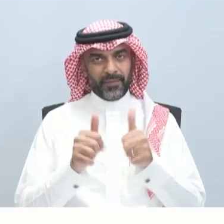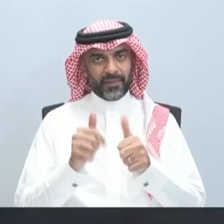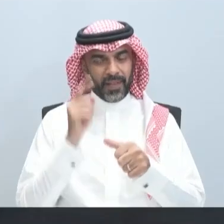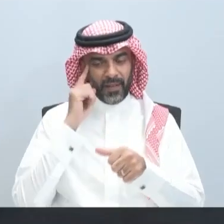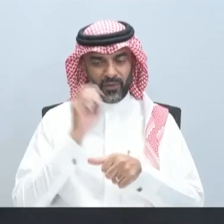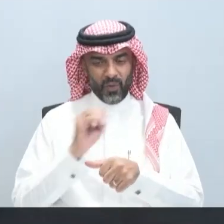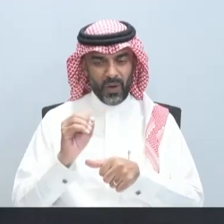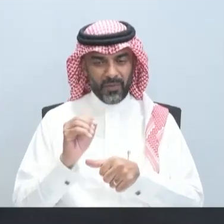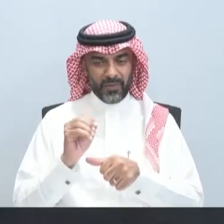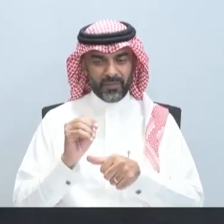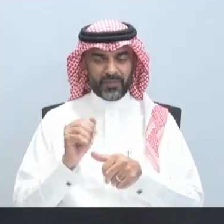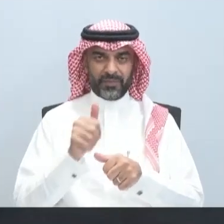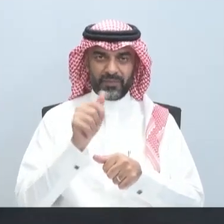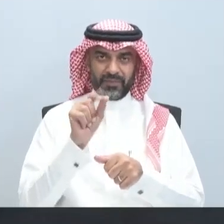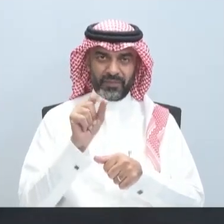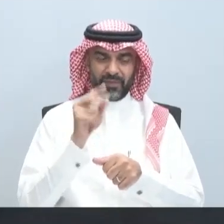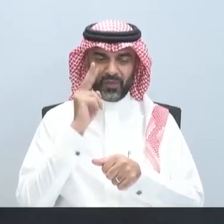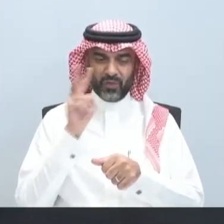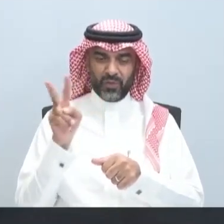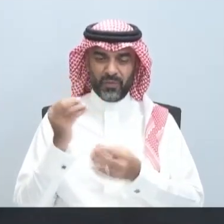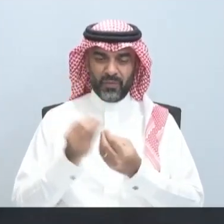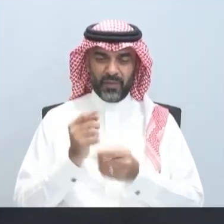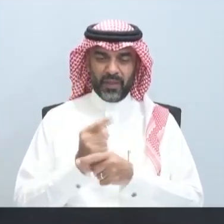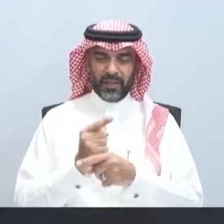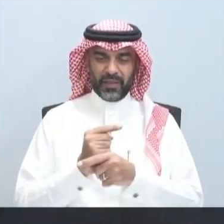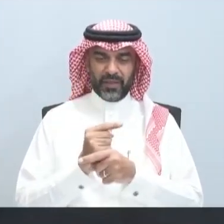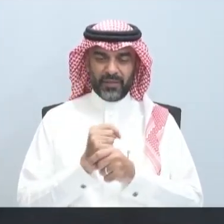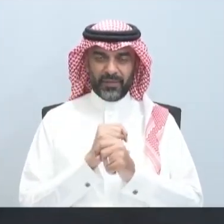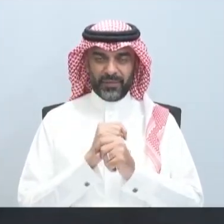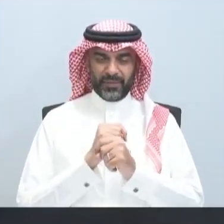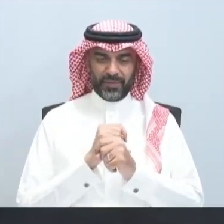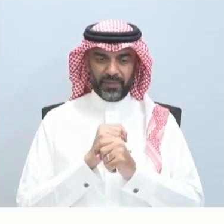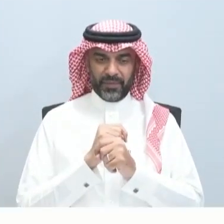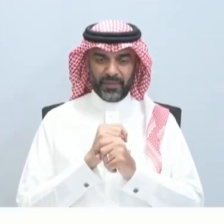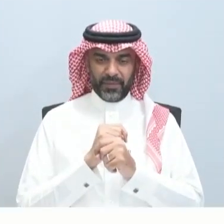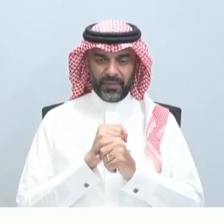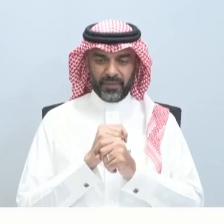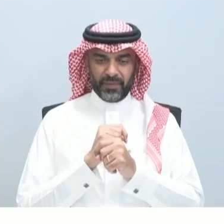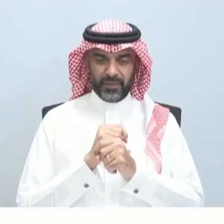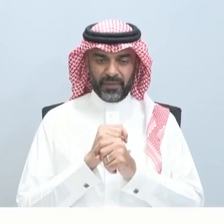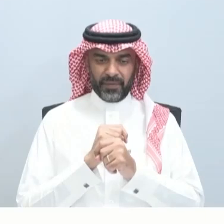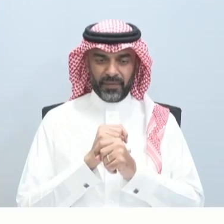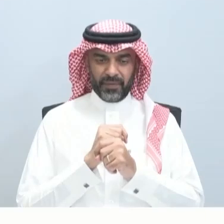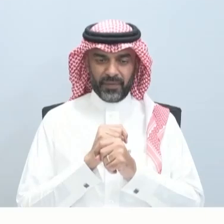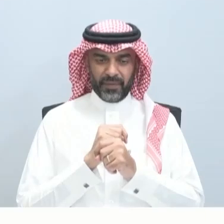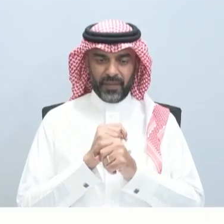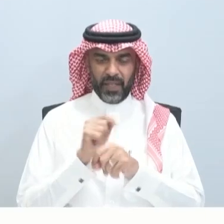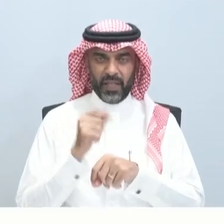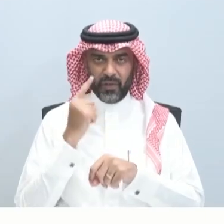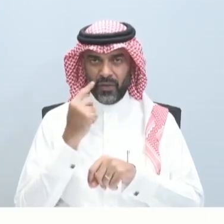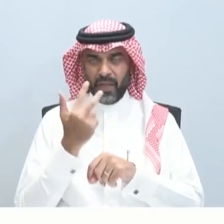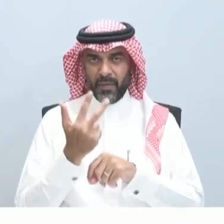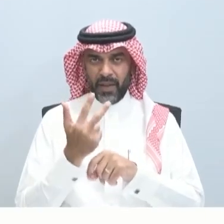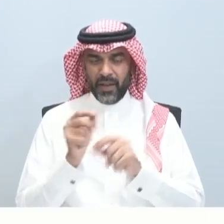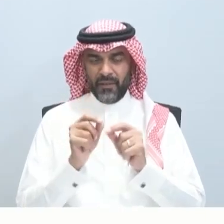هاي مبدعين صارت الاجابه بارك الله فيكم نبدا يا مبدعين فنقول الان ثمانيه